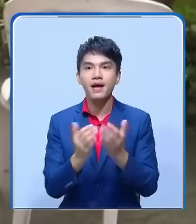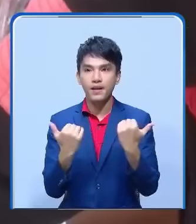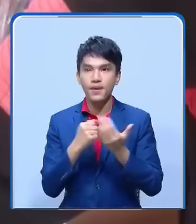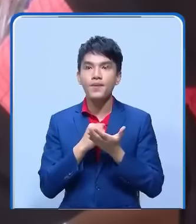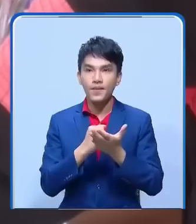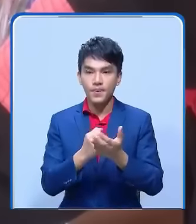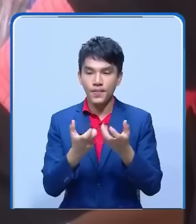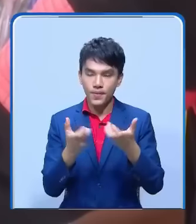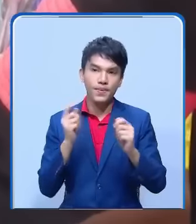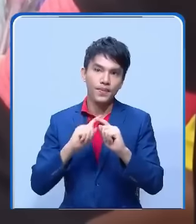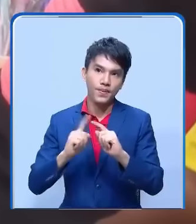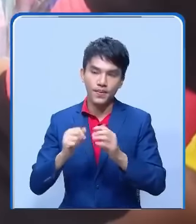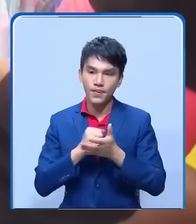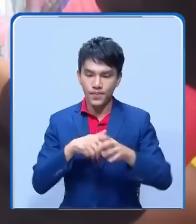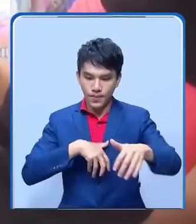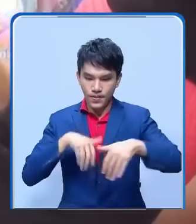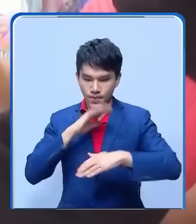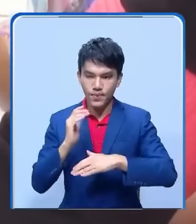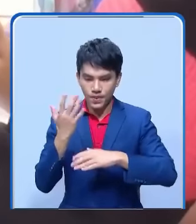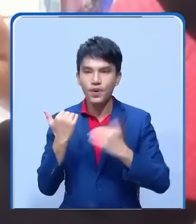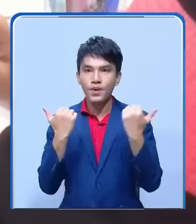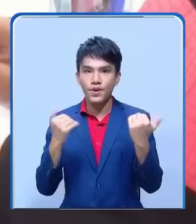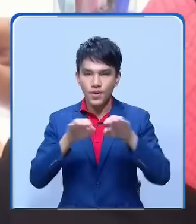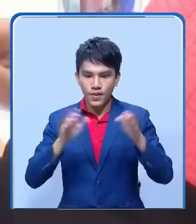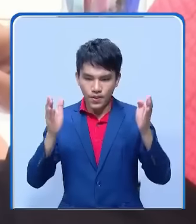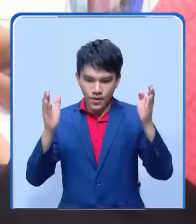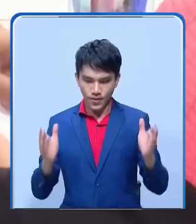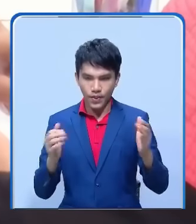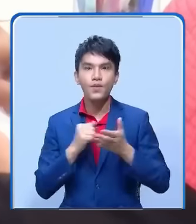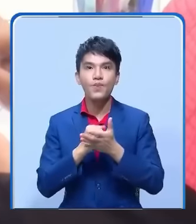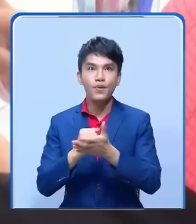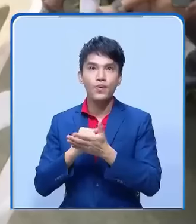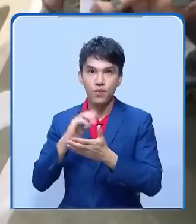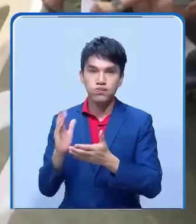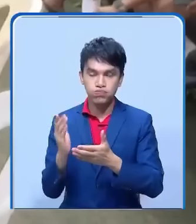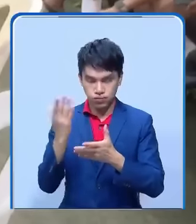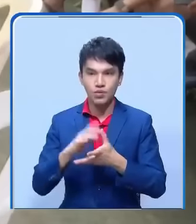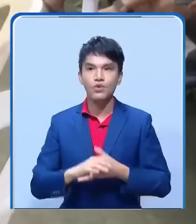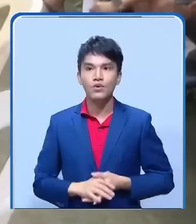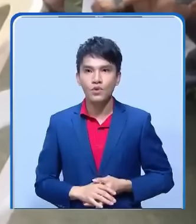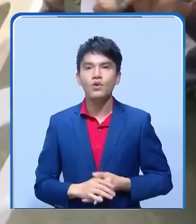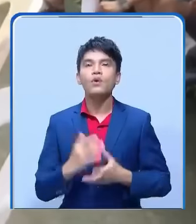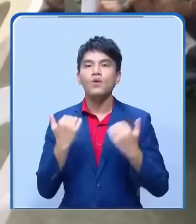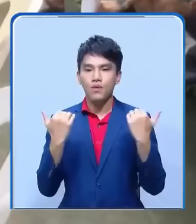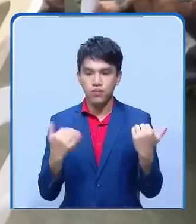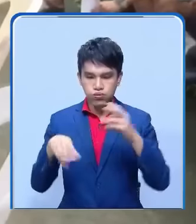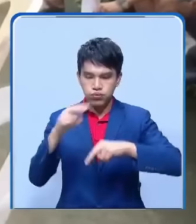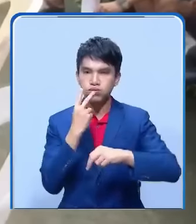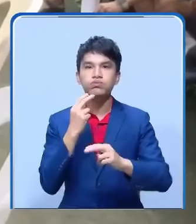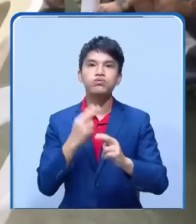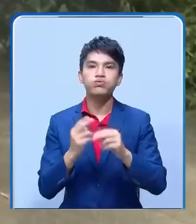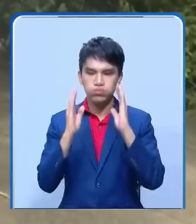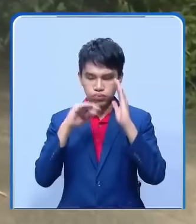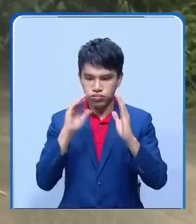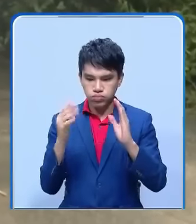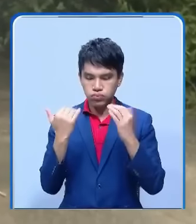ายสิ่งของไปช่วยชาวบ้านกันนะคะและตั้งโต๊ะลงทะเบียนรับความช่วยเหลือจากเหตุการณ์ที่เกิดขึ้นพร้อมกันนี้สำรวจรายชื่อชาวบ้านค่ะเพื่อที่